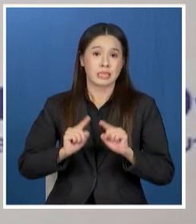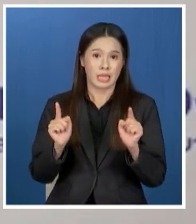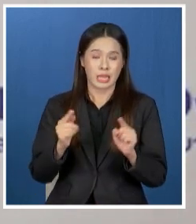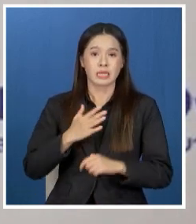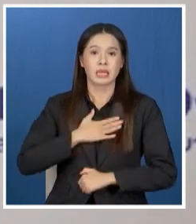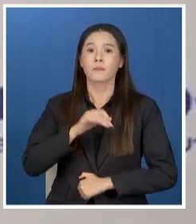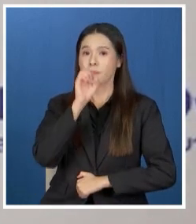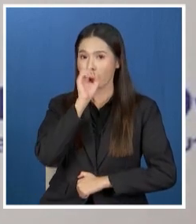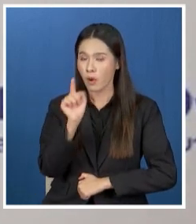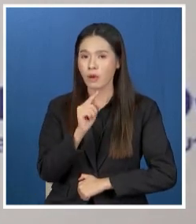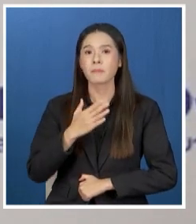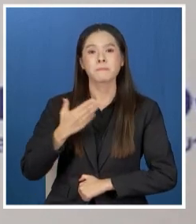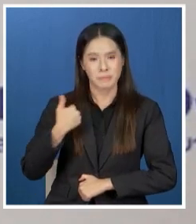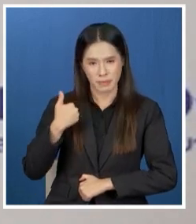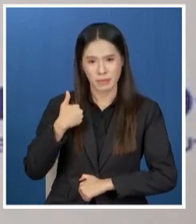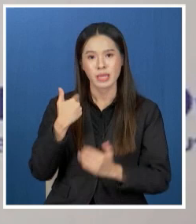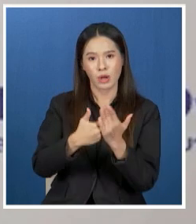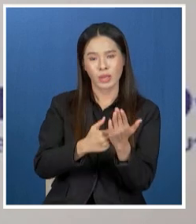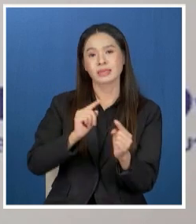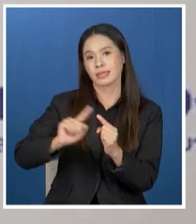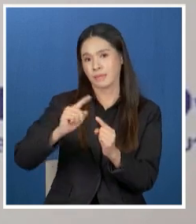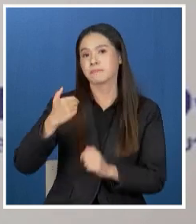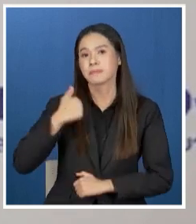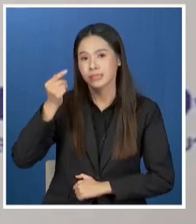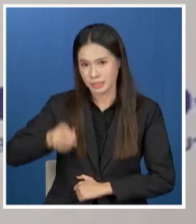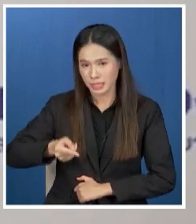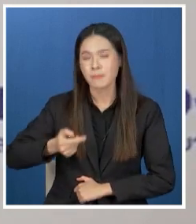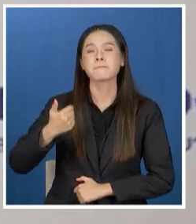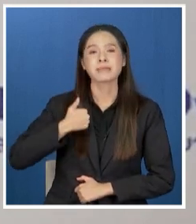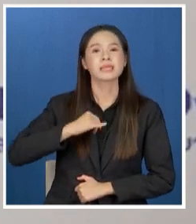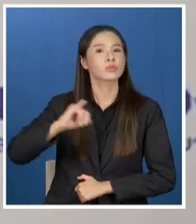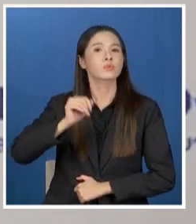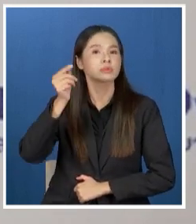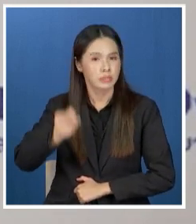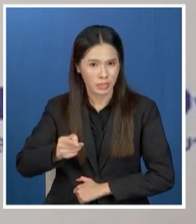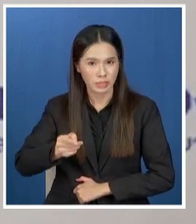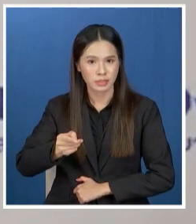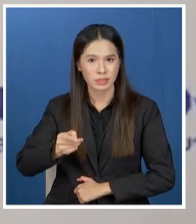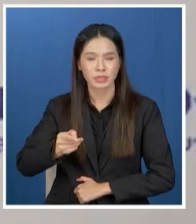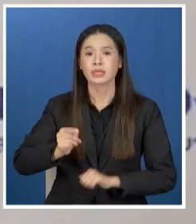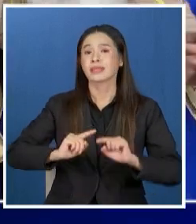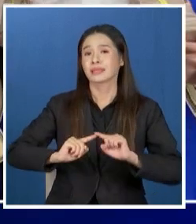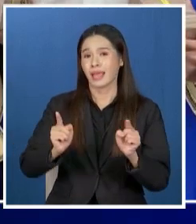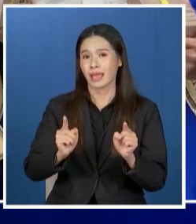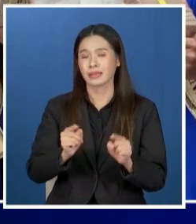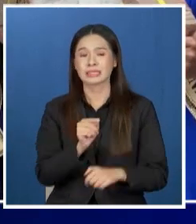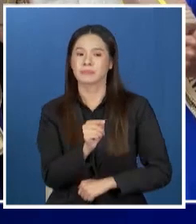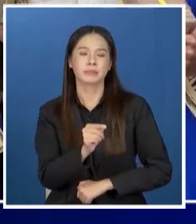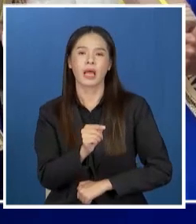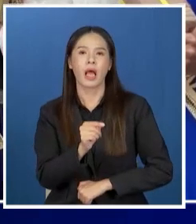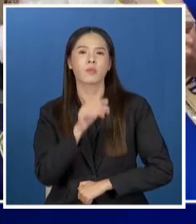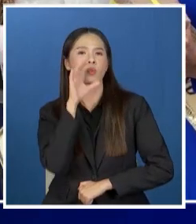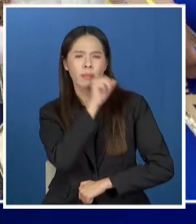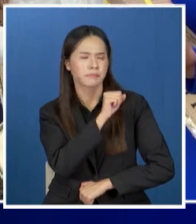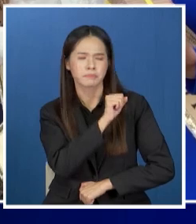วีอยากจะยืนยันอีกครั้งหนึ่งว่าเรามีรางวัลที่หนึ่งจริงนะคะมีคนถูกจริงแล้วแต่เพียงแค่ลูกค้าไม่เปิดเ